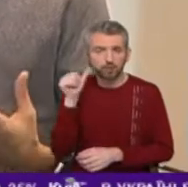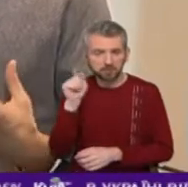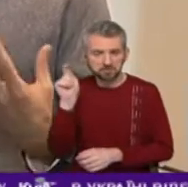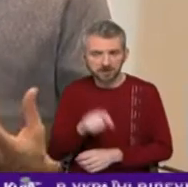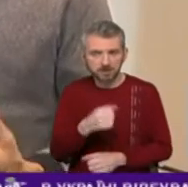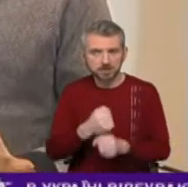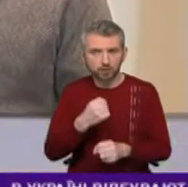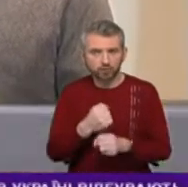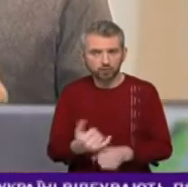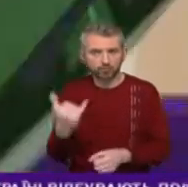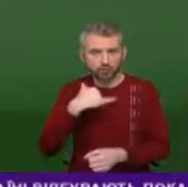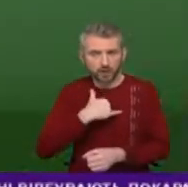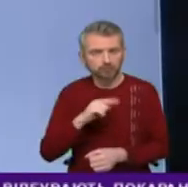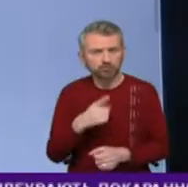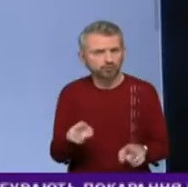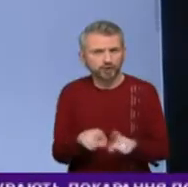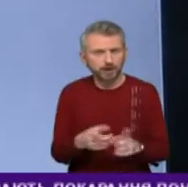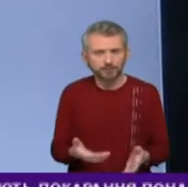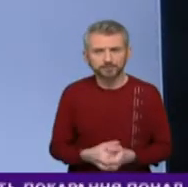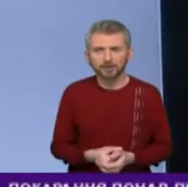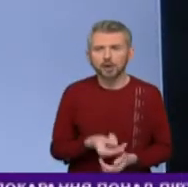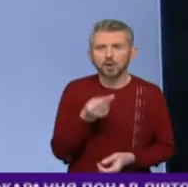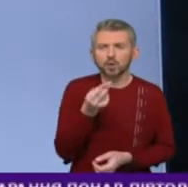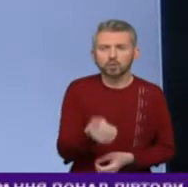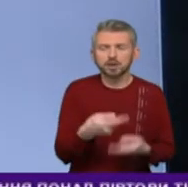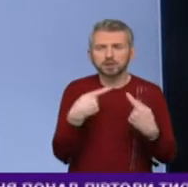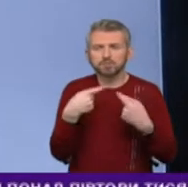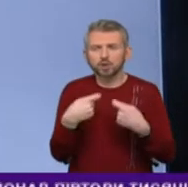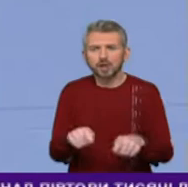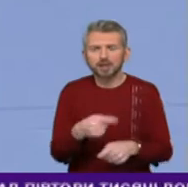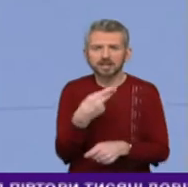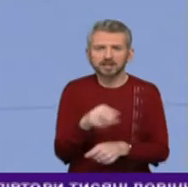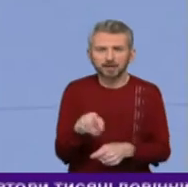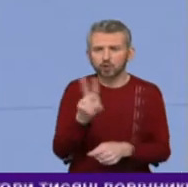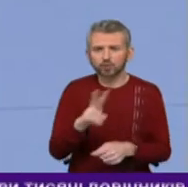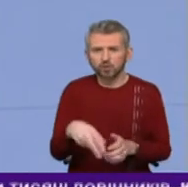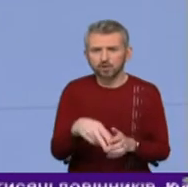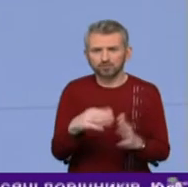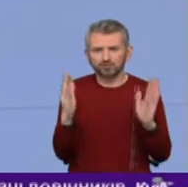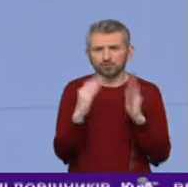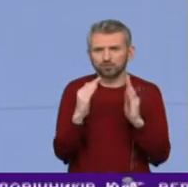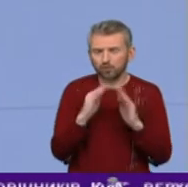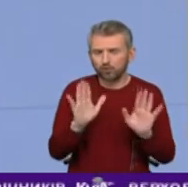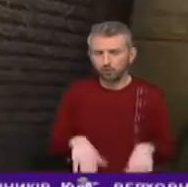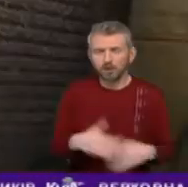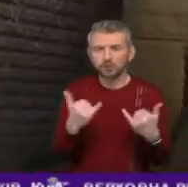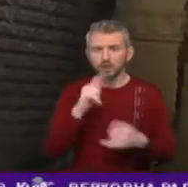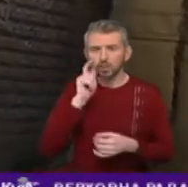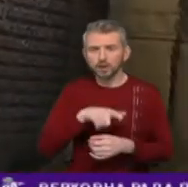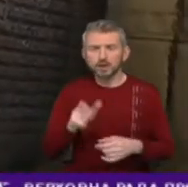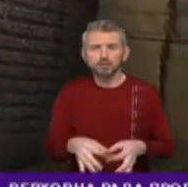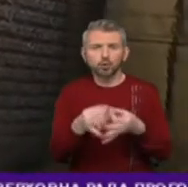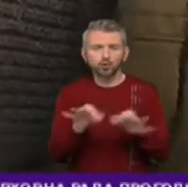на роботу до нас. Чому так? Купити і продати євро чи долар, не виходячи з дому. Від сьогодні українцям доступна